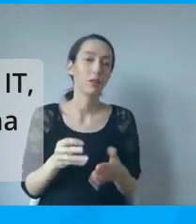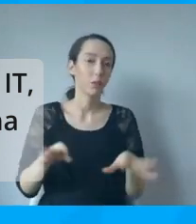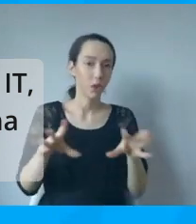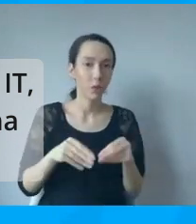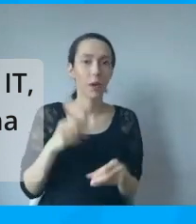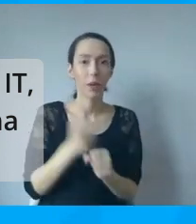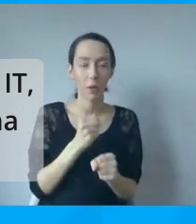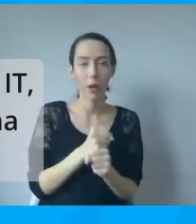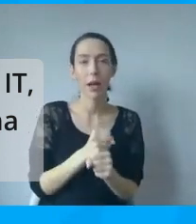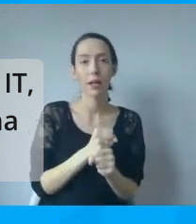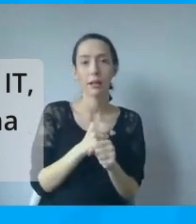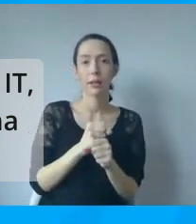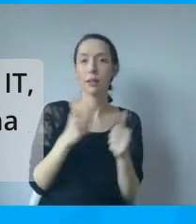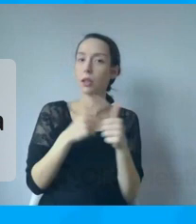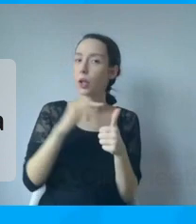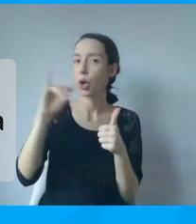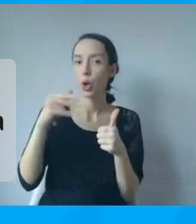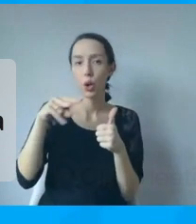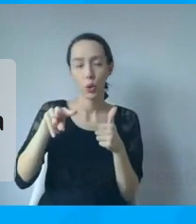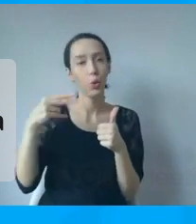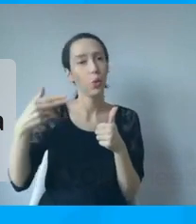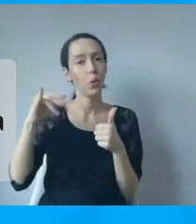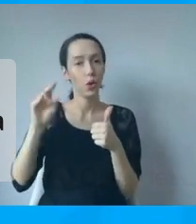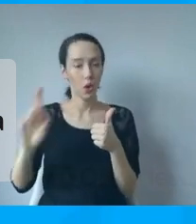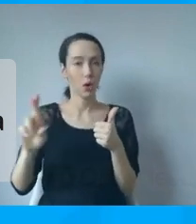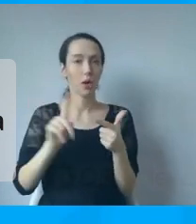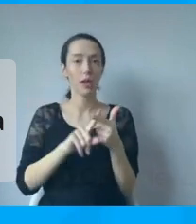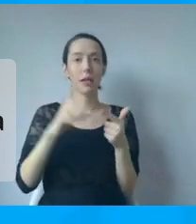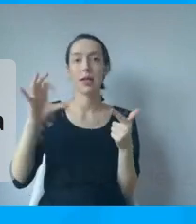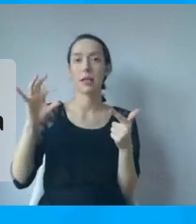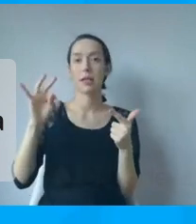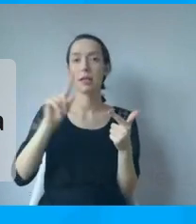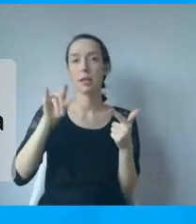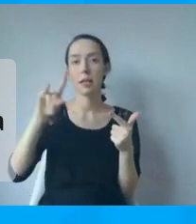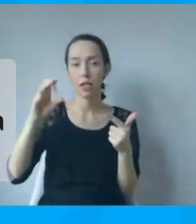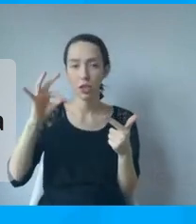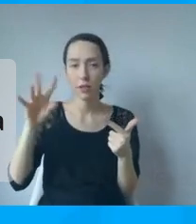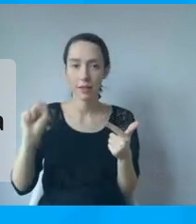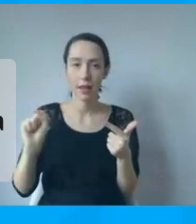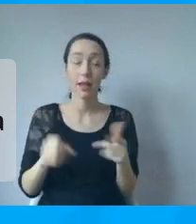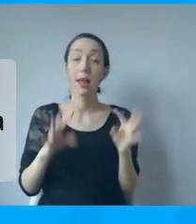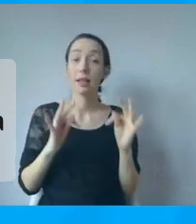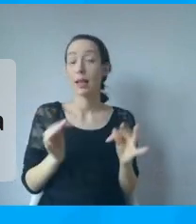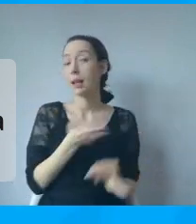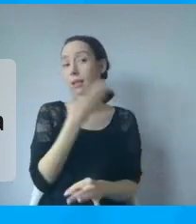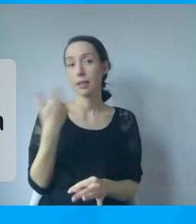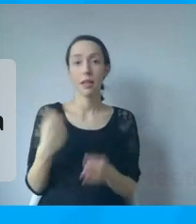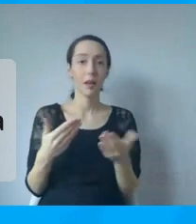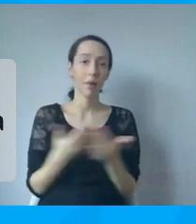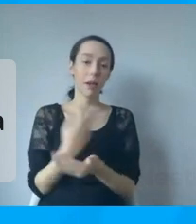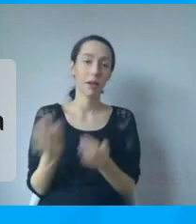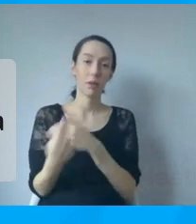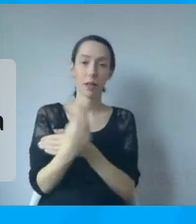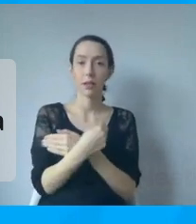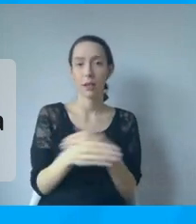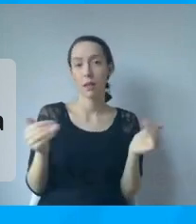role juniorskie, na role stażystów. Ale tak jak mówię, no akurat na tą chwilę nie ma rekrutacji, ale może się pojawić.